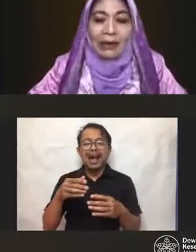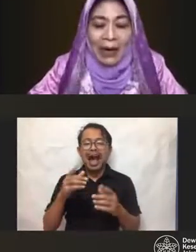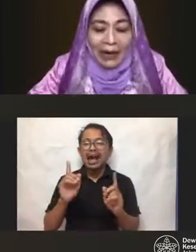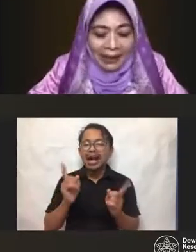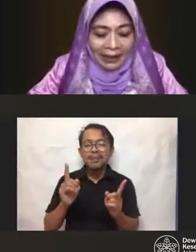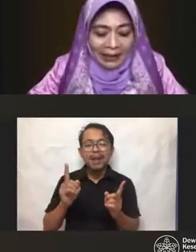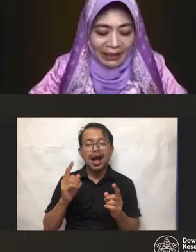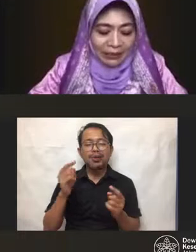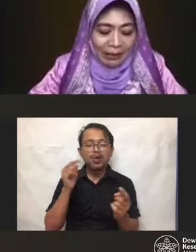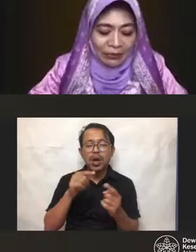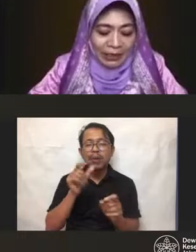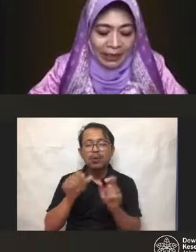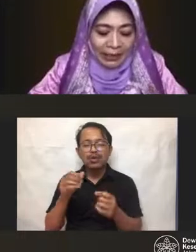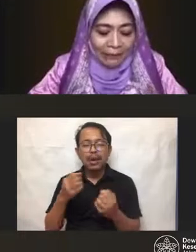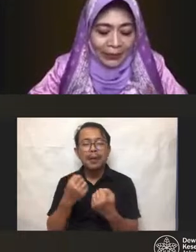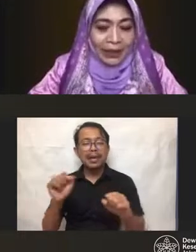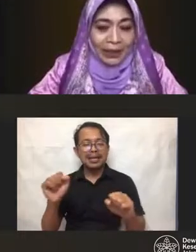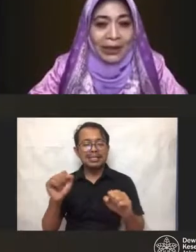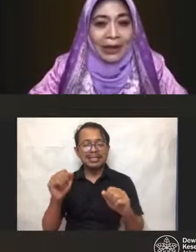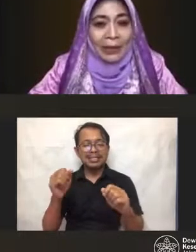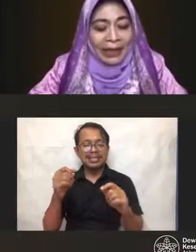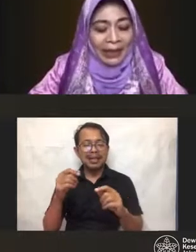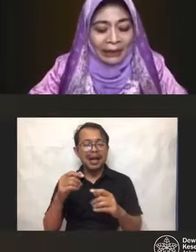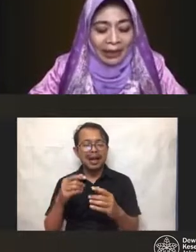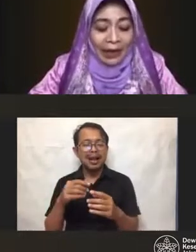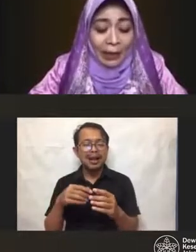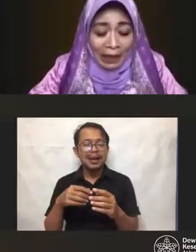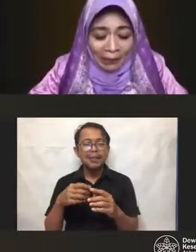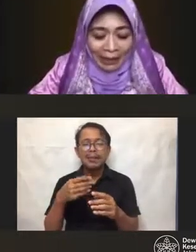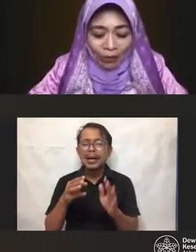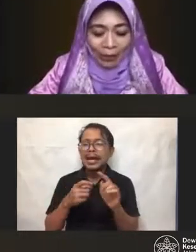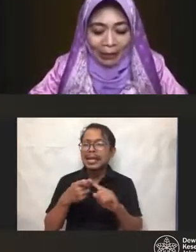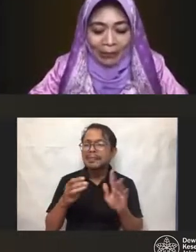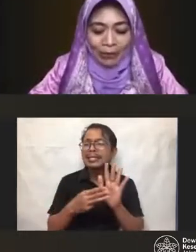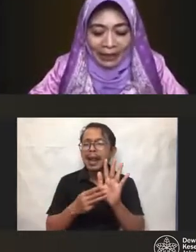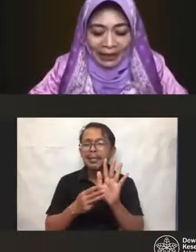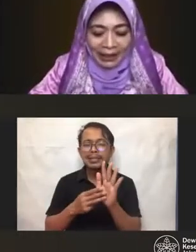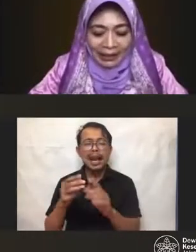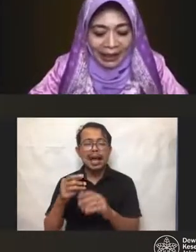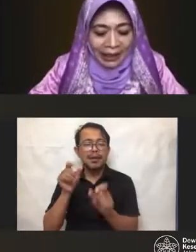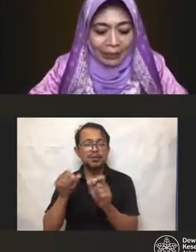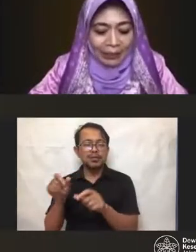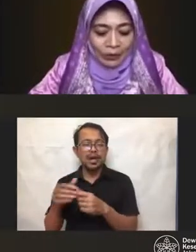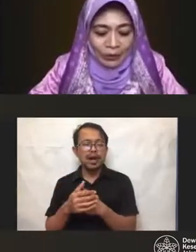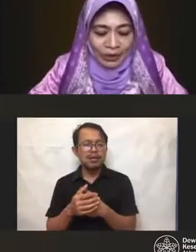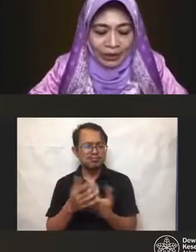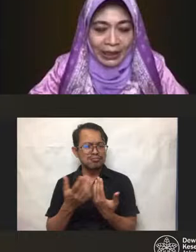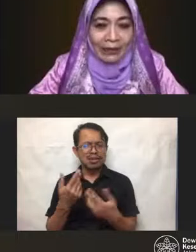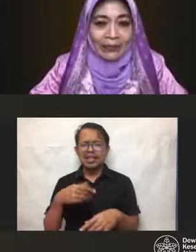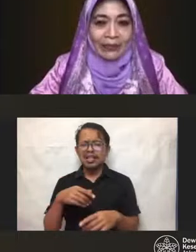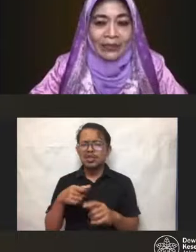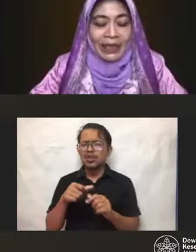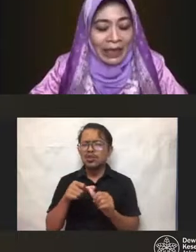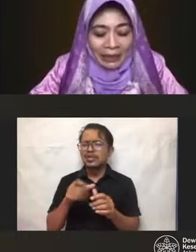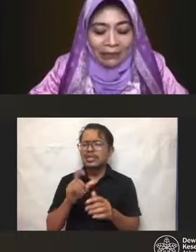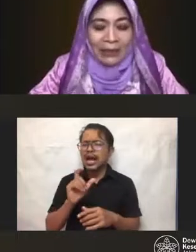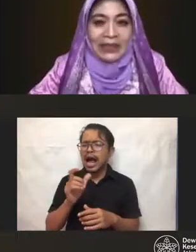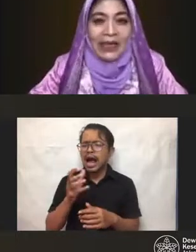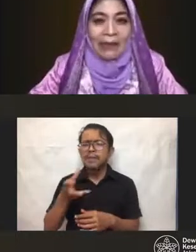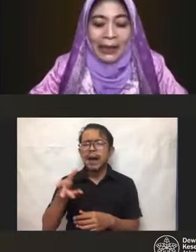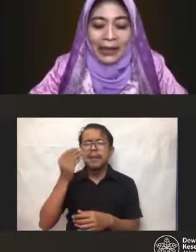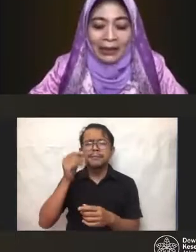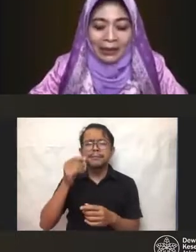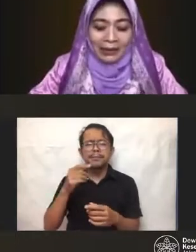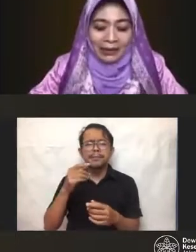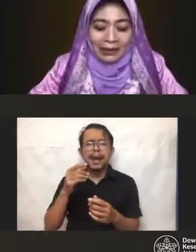dari berbagai krisis kemanusiaan. Pertanyaannya, lalu bagaimana upaya penguatan literasi agama itu diwujudkan? Saya masih